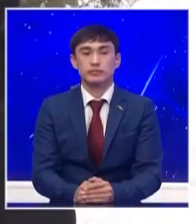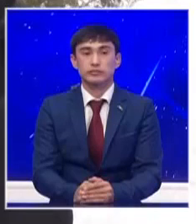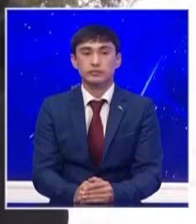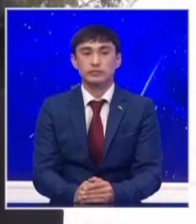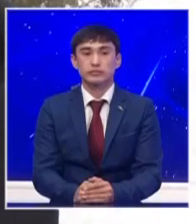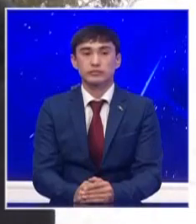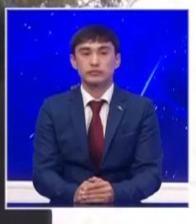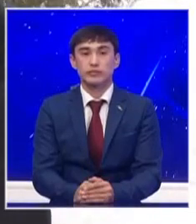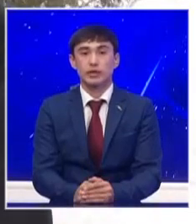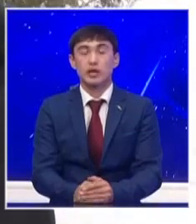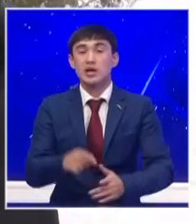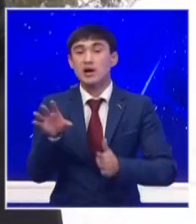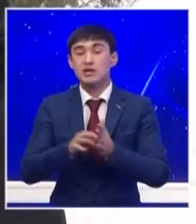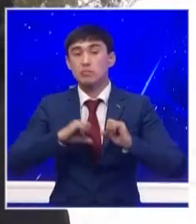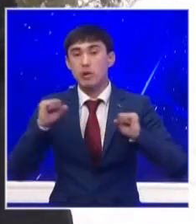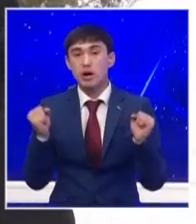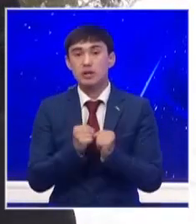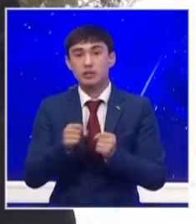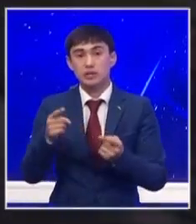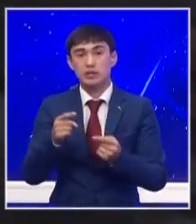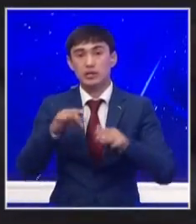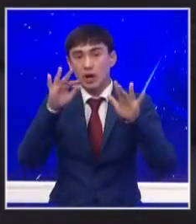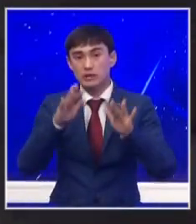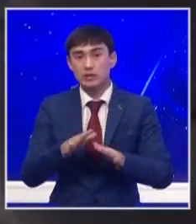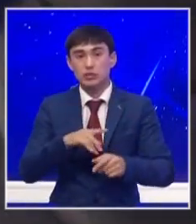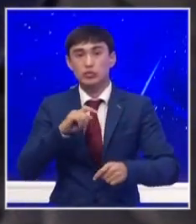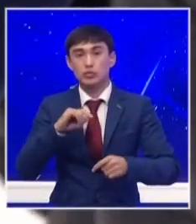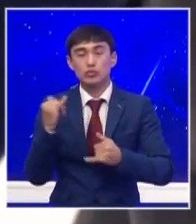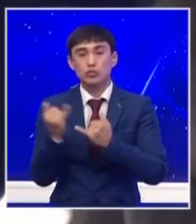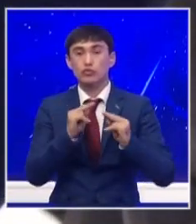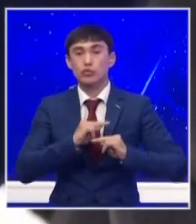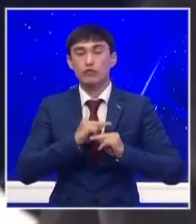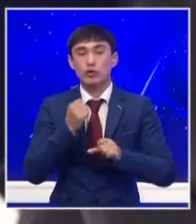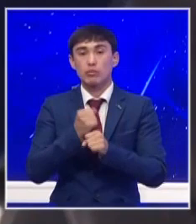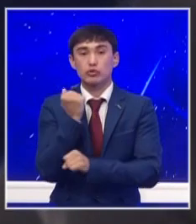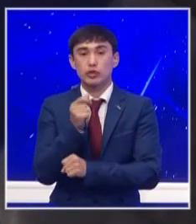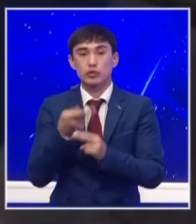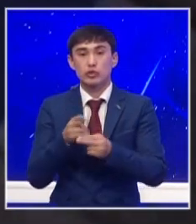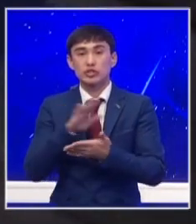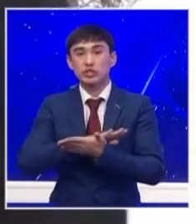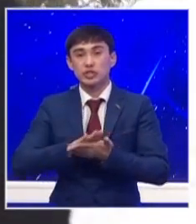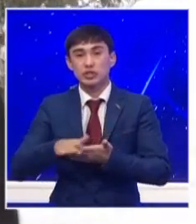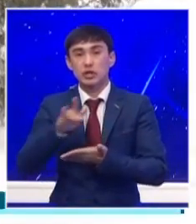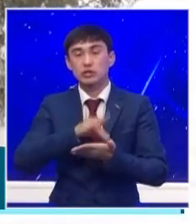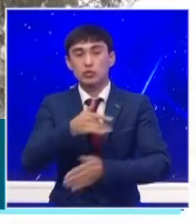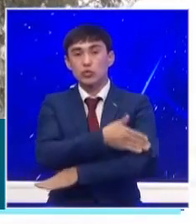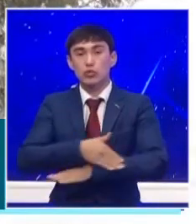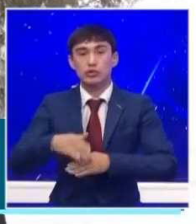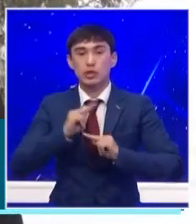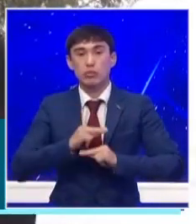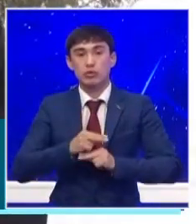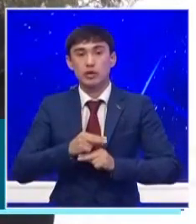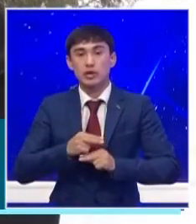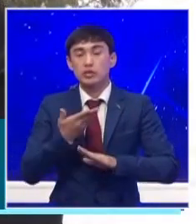каждому из-за резких похолодания обильных осадков и суровых условий труда у рабочих которые чистят городские улицы работы не в